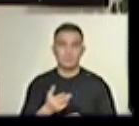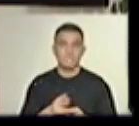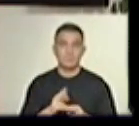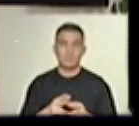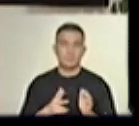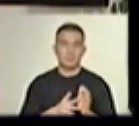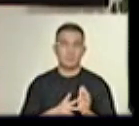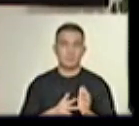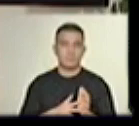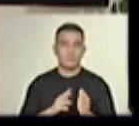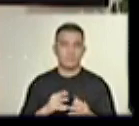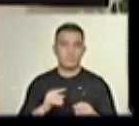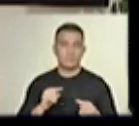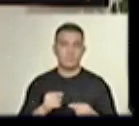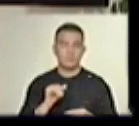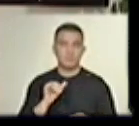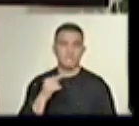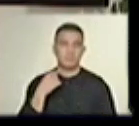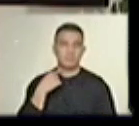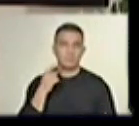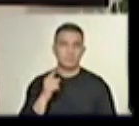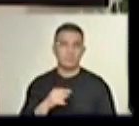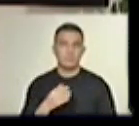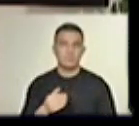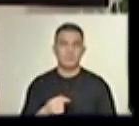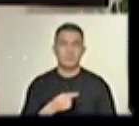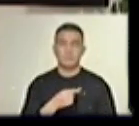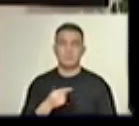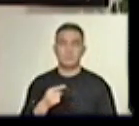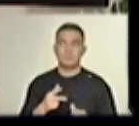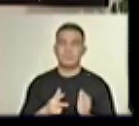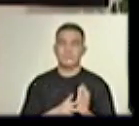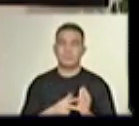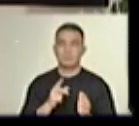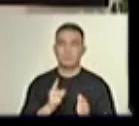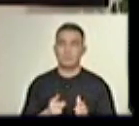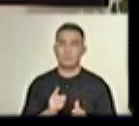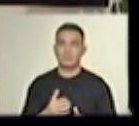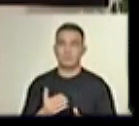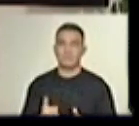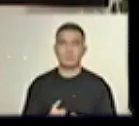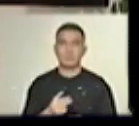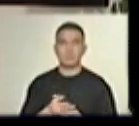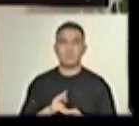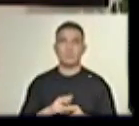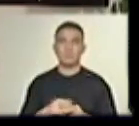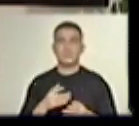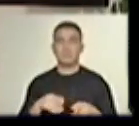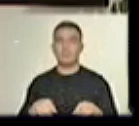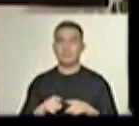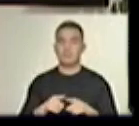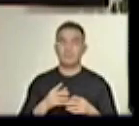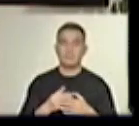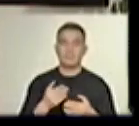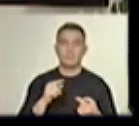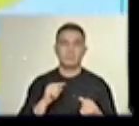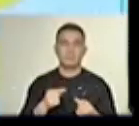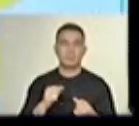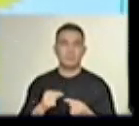teng. Unga qarama-qarshi son esa minus 8. Mana shunday qilib biz qarama-qarshi